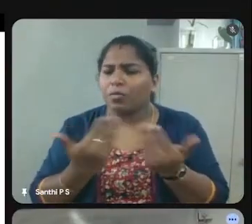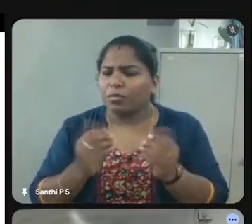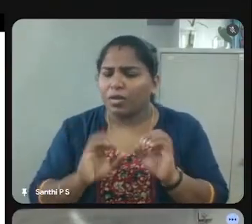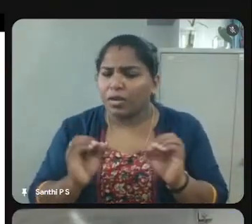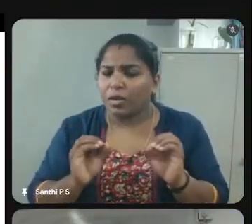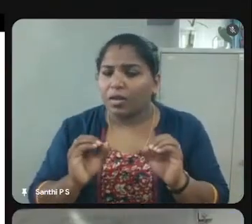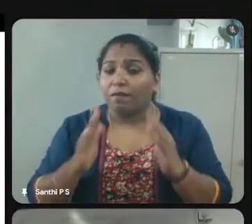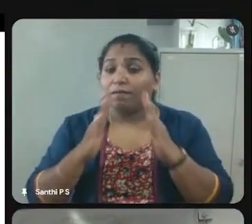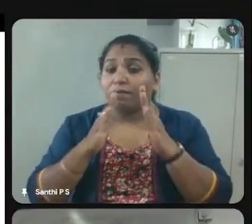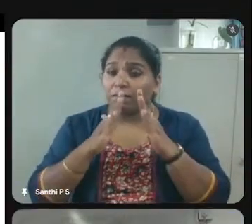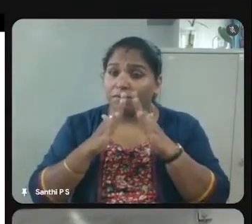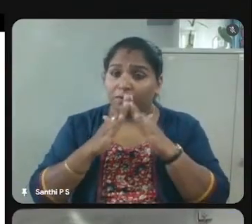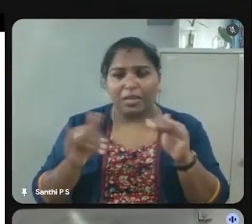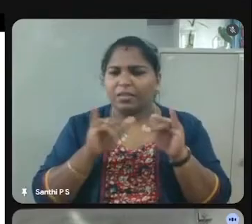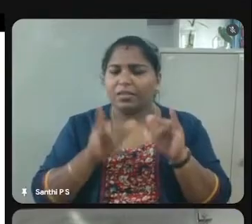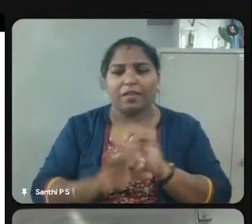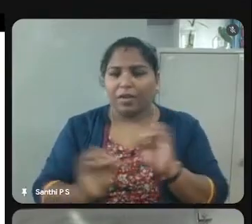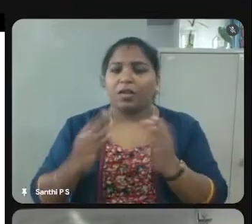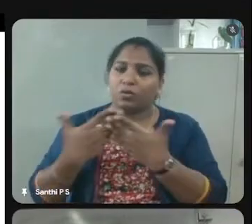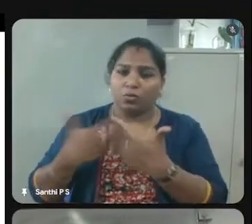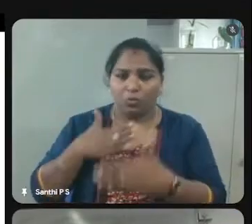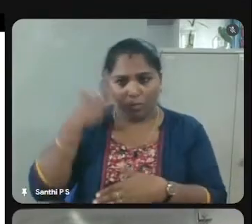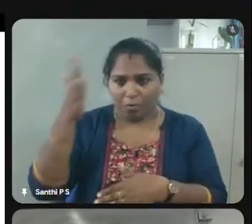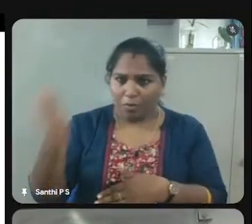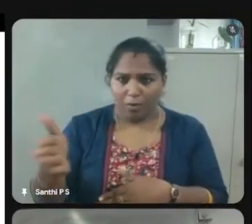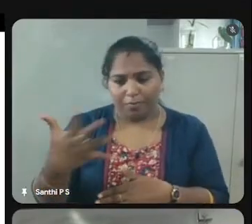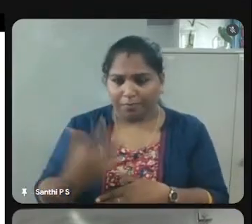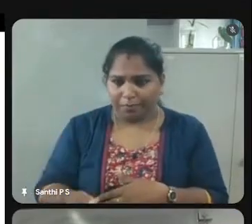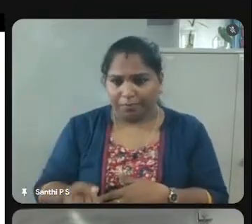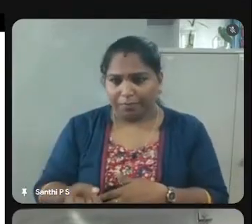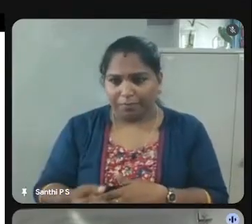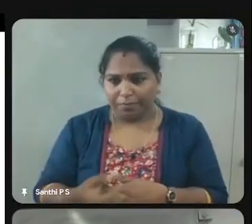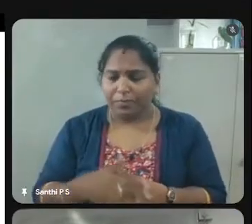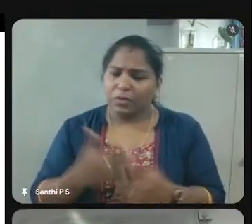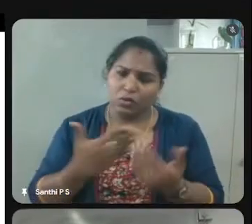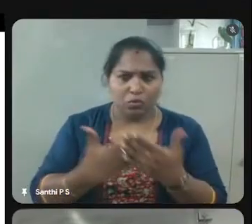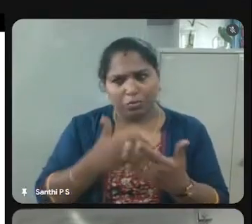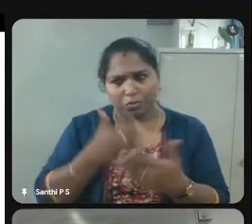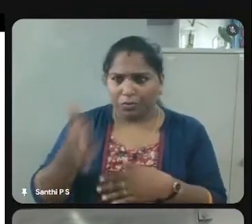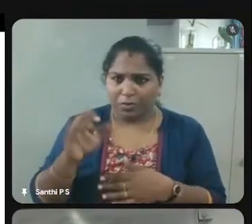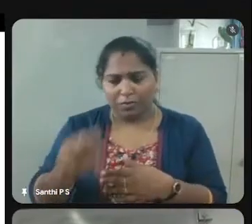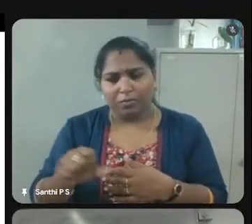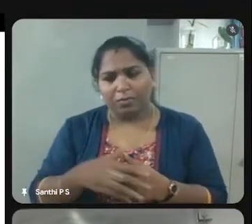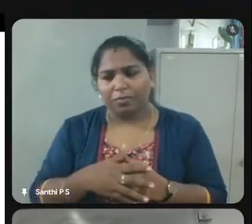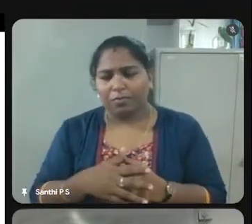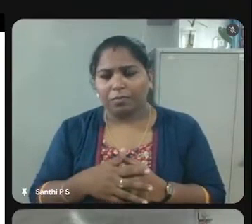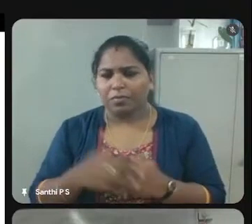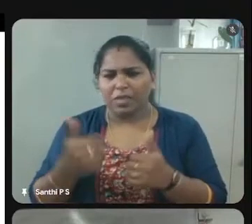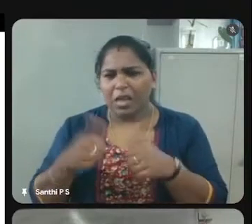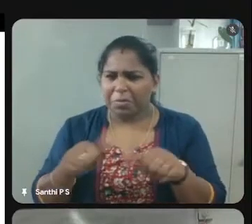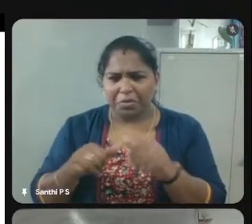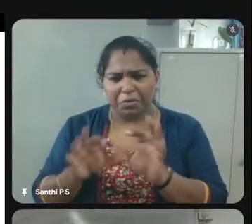വീട്ടിൽ ഇരിക്കത്തില്ല. സ്കൂളിൽ പോകണമെന്ന് ഒറ്റ നിർബന്ധമേ ഉള്ളൂ. സ്കൂളിൽ പോകുന്നുണ്ടോ? സ്കൂളിൽ പോകുന്നുണ്ട്. ആബ്സെന്റിസം ഒന്നും ഇല്ല